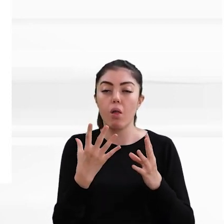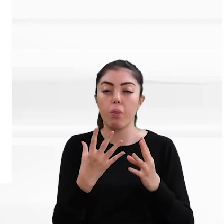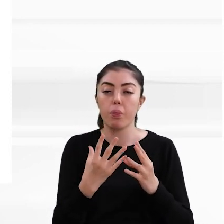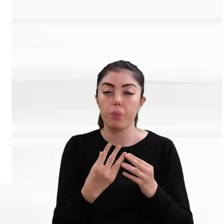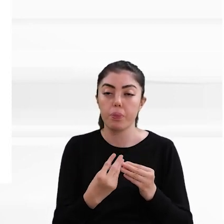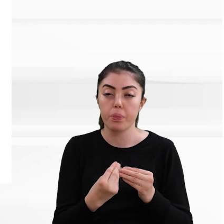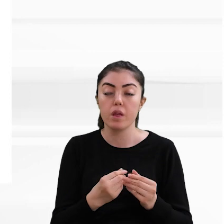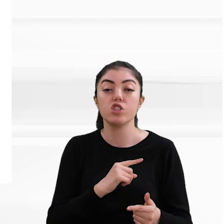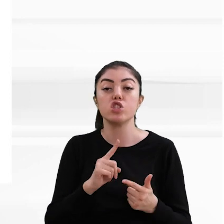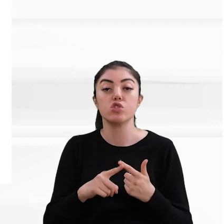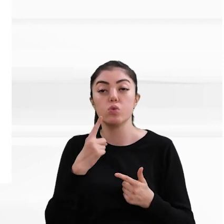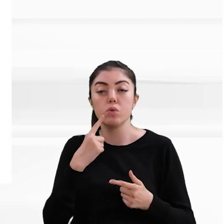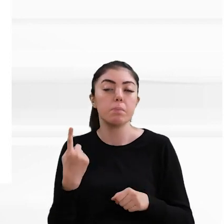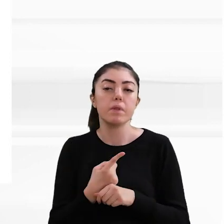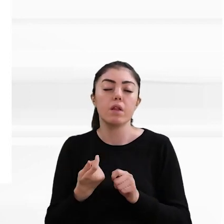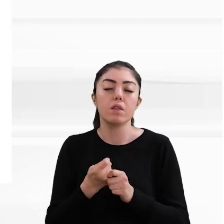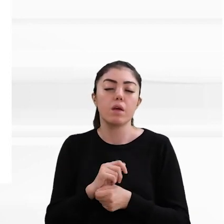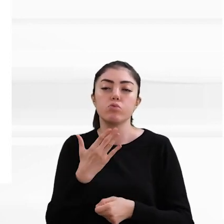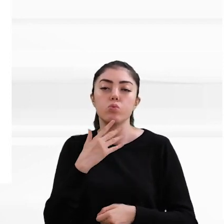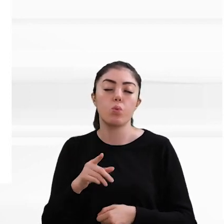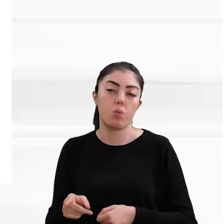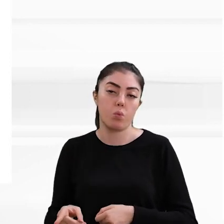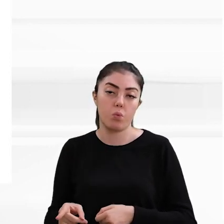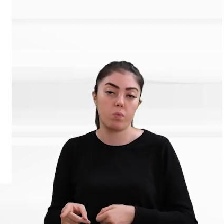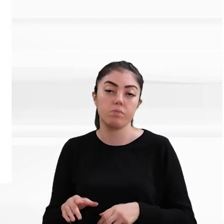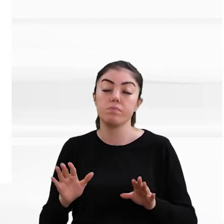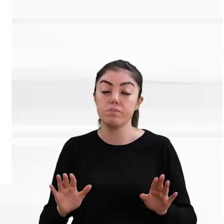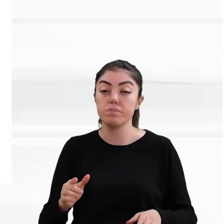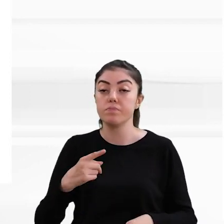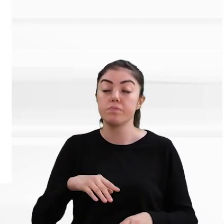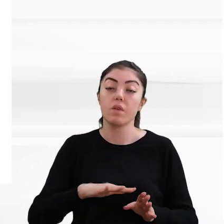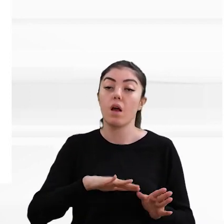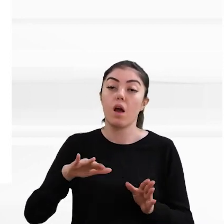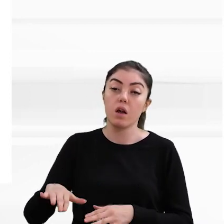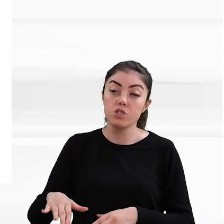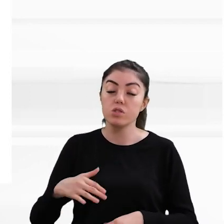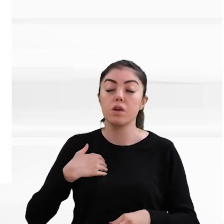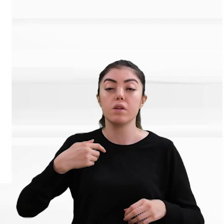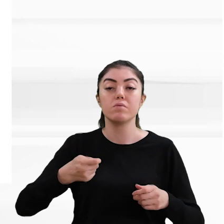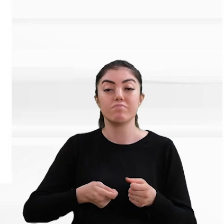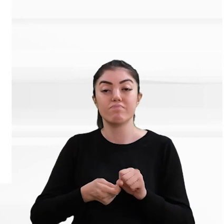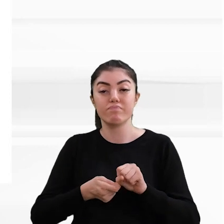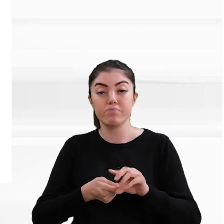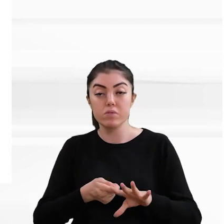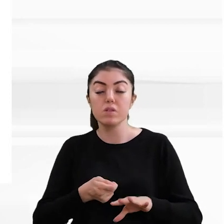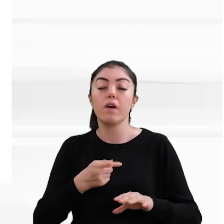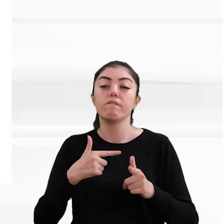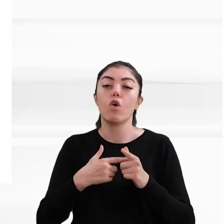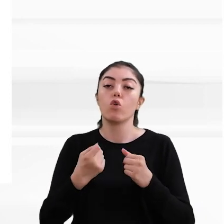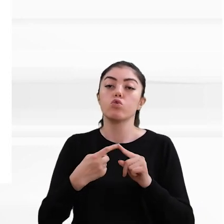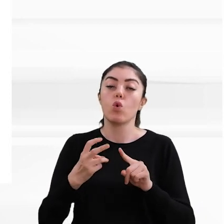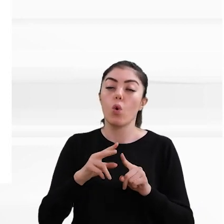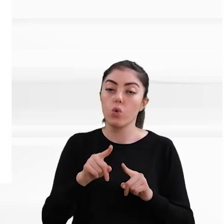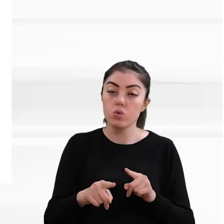birisinin yaprakları biraz kapanırken diğerinin yapraklarında herhangi bir değişiklik gözlemlenmemiştir. Ayrıca mor ötesi